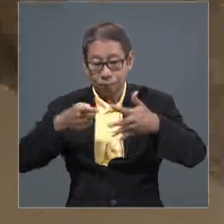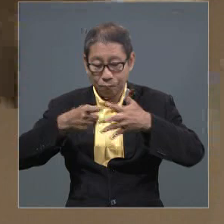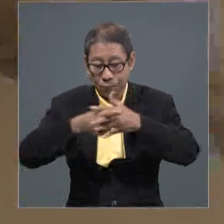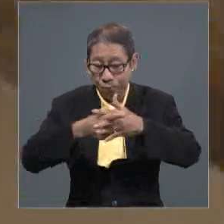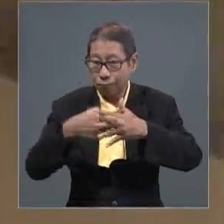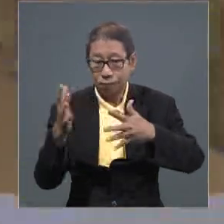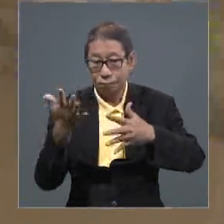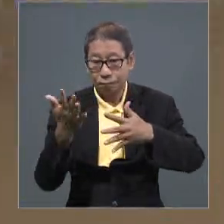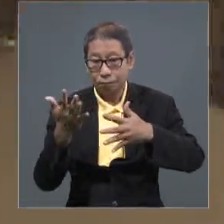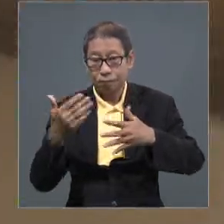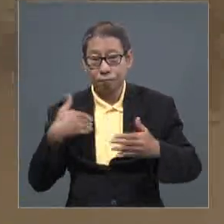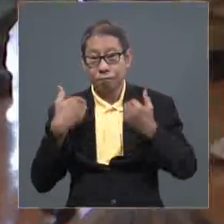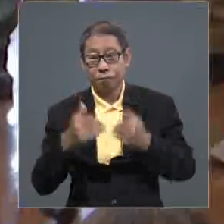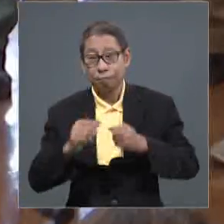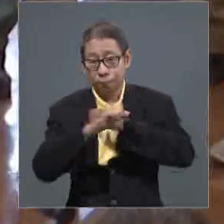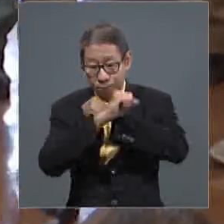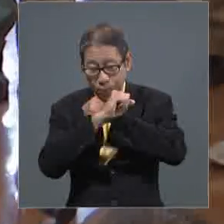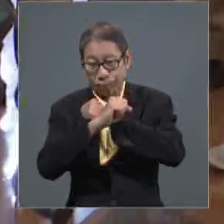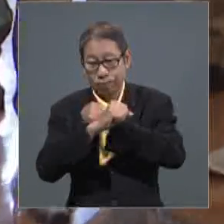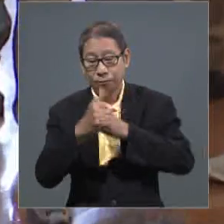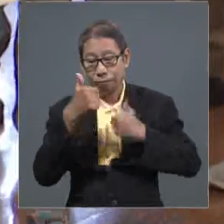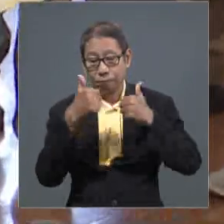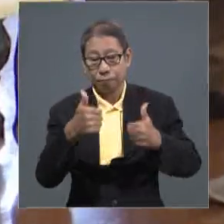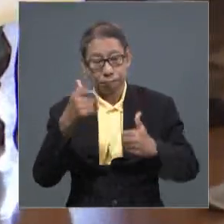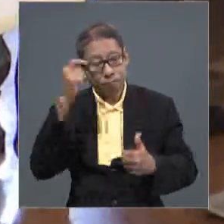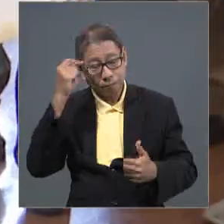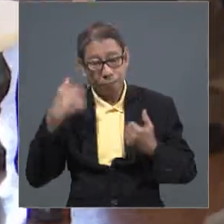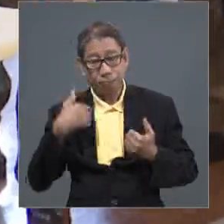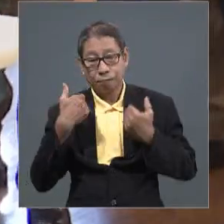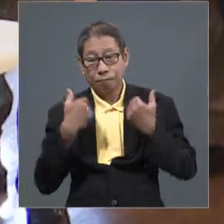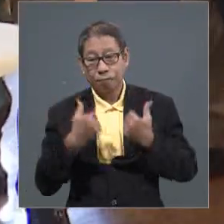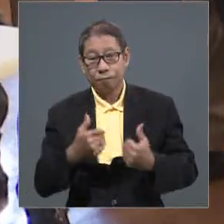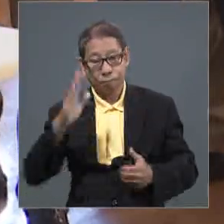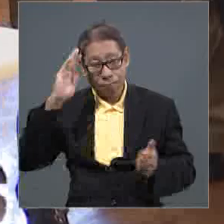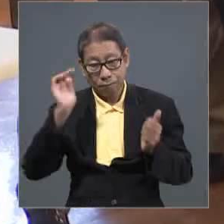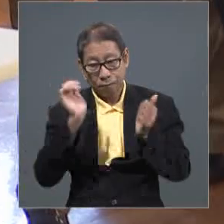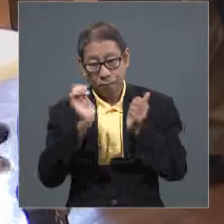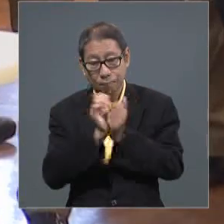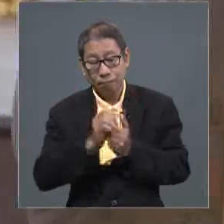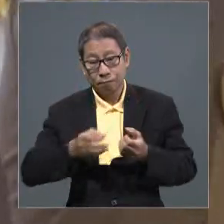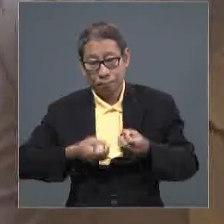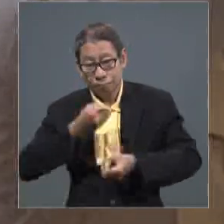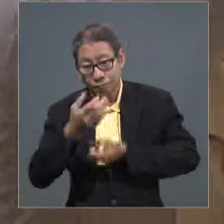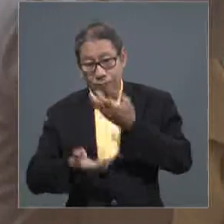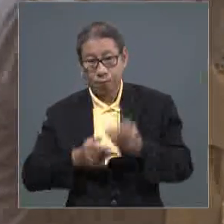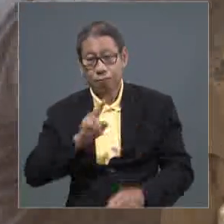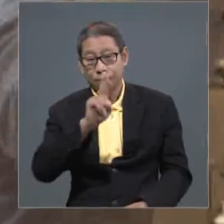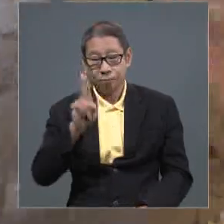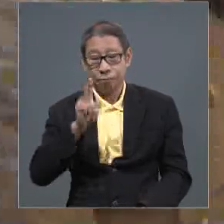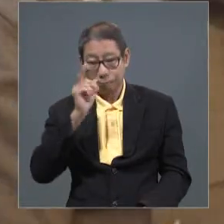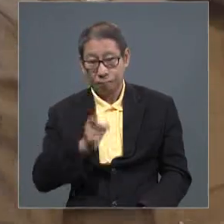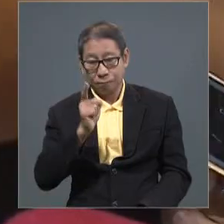ครับ สำหรับเสื้อเกราะดังกล่าวเนี่ยนะคะก็ถือว่าเป็นเสื้อเกราะที่ทางสำนักงานตำรวจแห่งชาติเนี่ยเขาบอกว่าเคยใช้ในงานจริงๆ